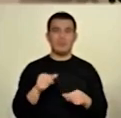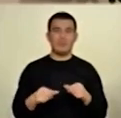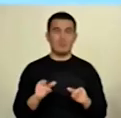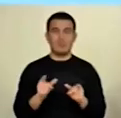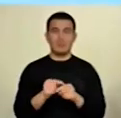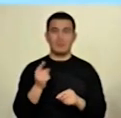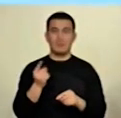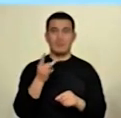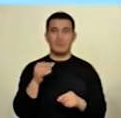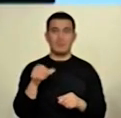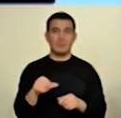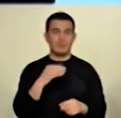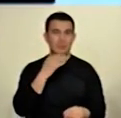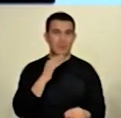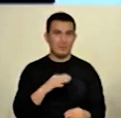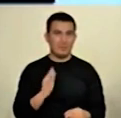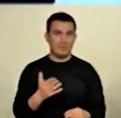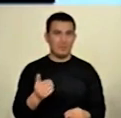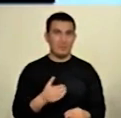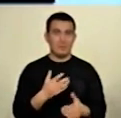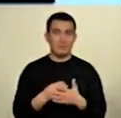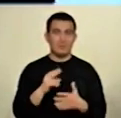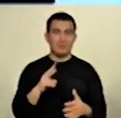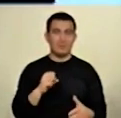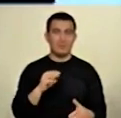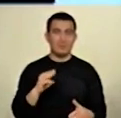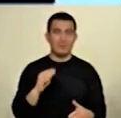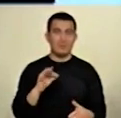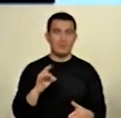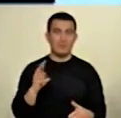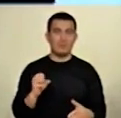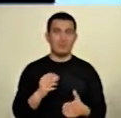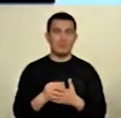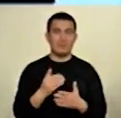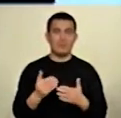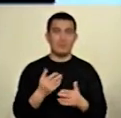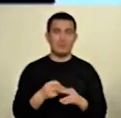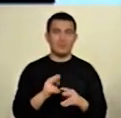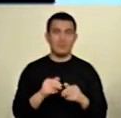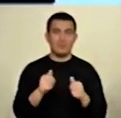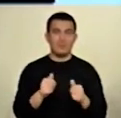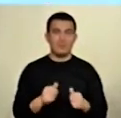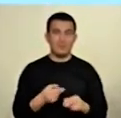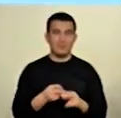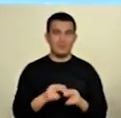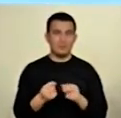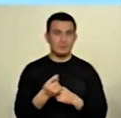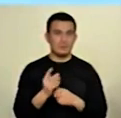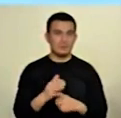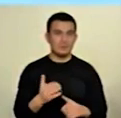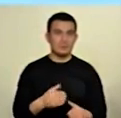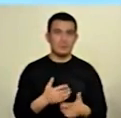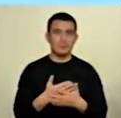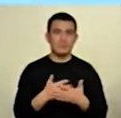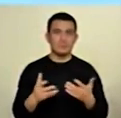kerak. Mana ya'ni WordPress platformasining logotipi berilgan tugmani bir marta bosamiz va mana bu oynaga ega bo'lamiz. Bu oynada mana turli xil